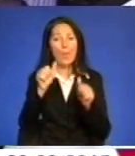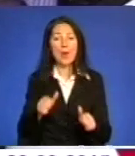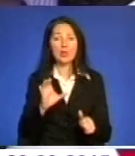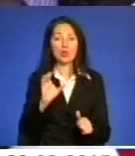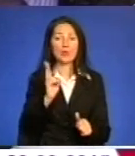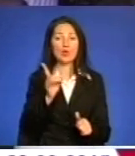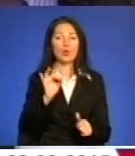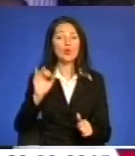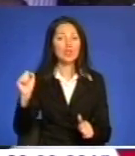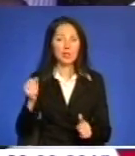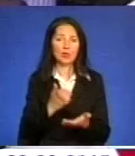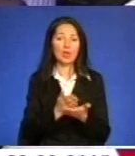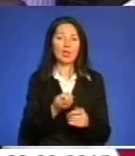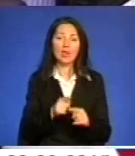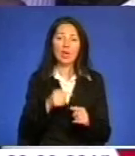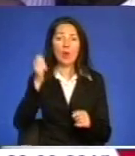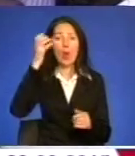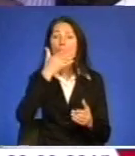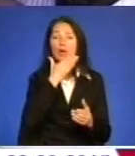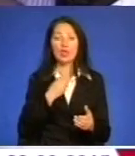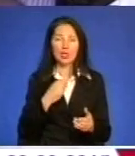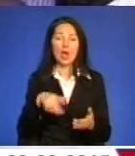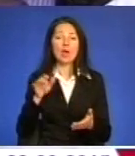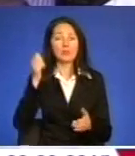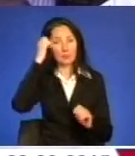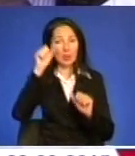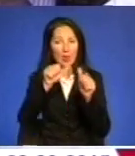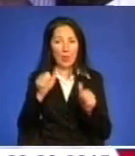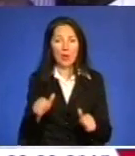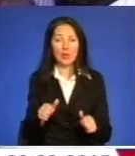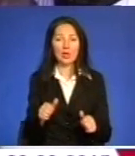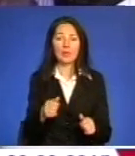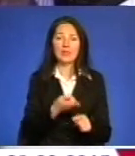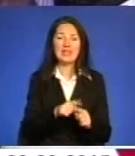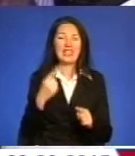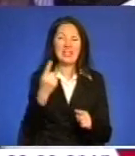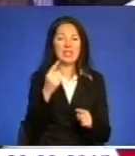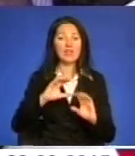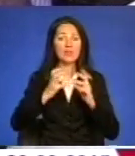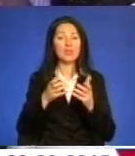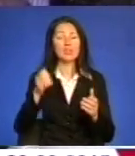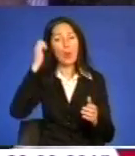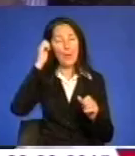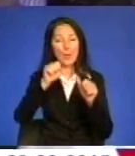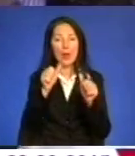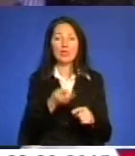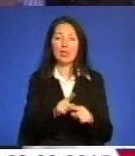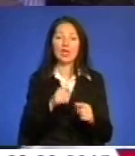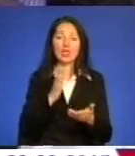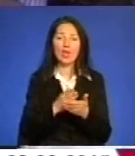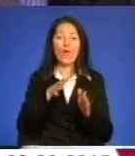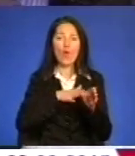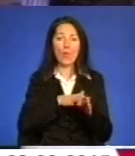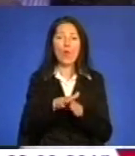прикрашає центральну частину нашого міста. До речі, це єдиний в світі пам'ятник, який збудований в повний ріст Прими. Соломія Крушельницька визнана